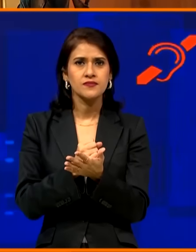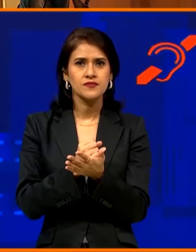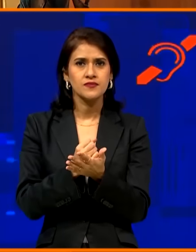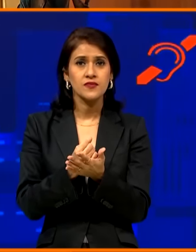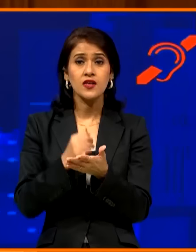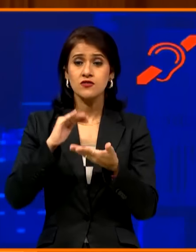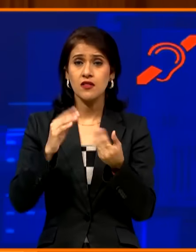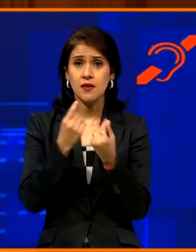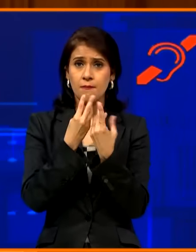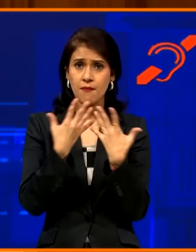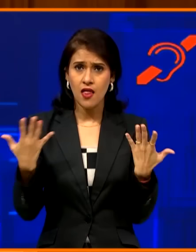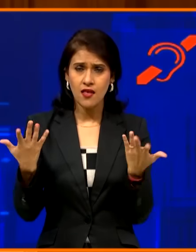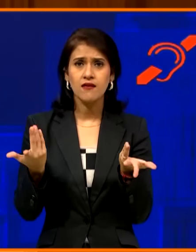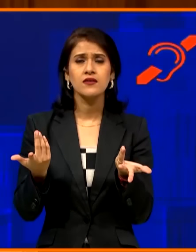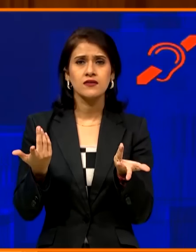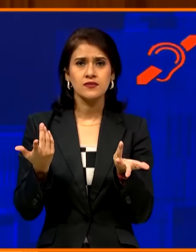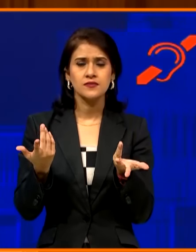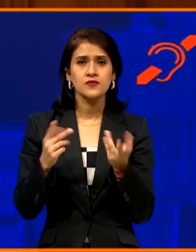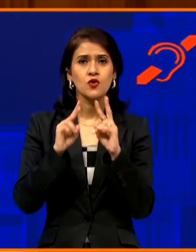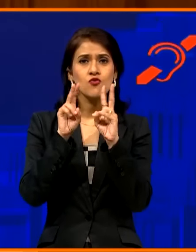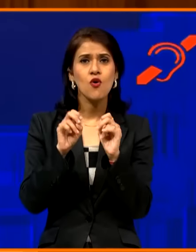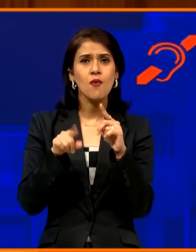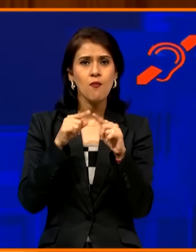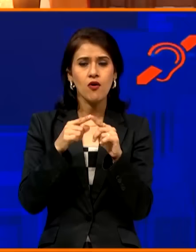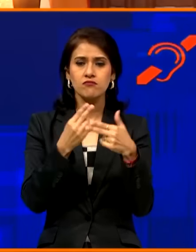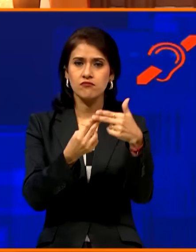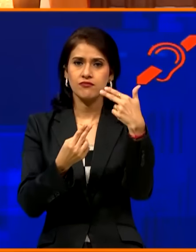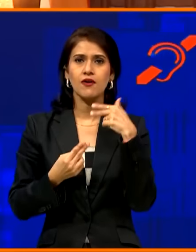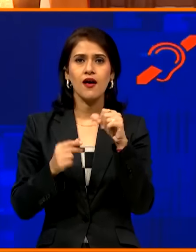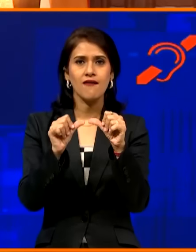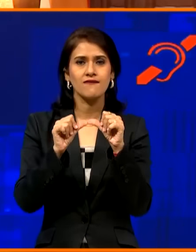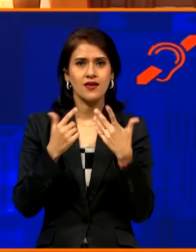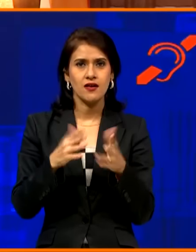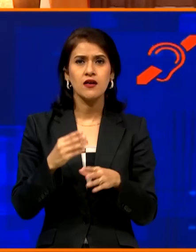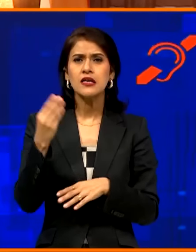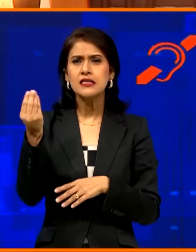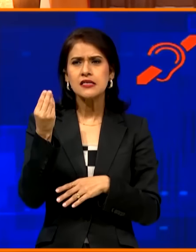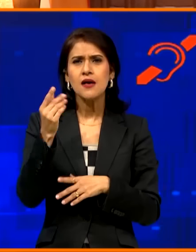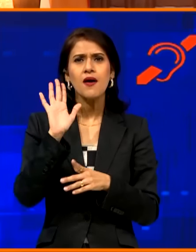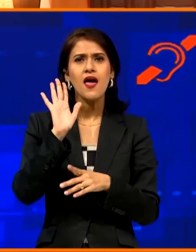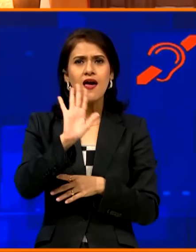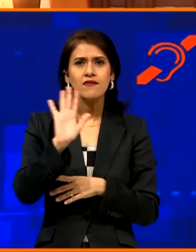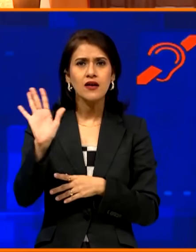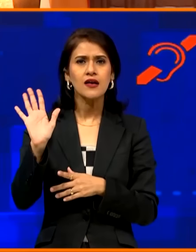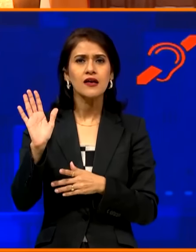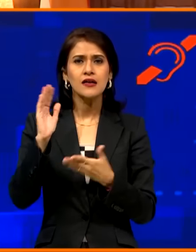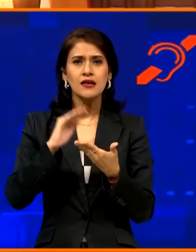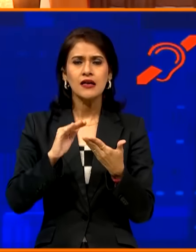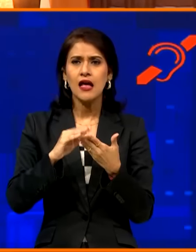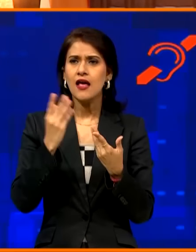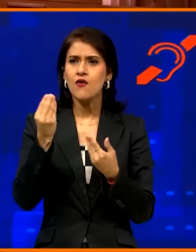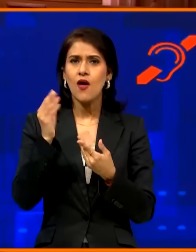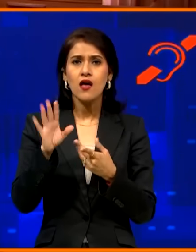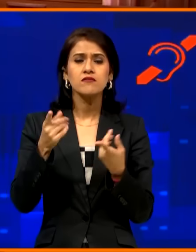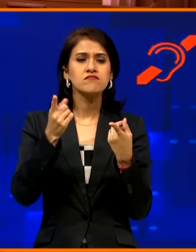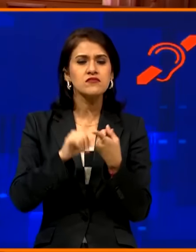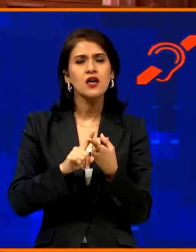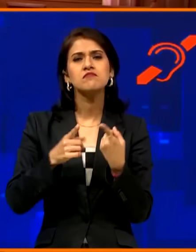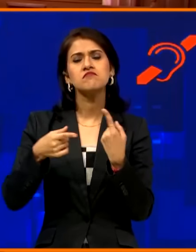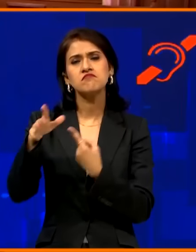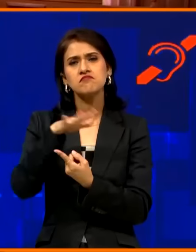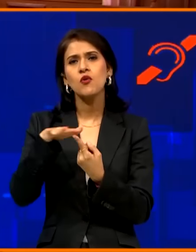युवाह जते मल्टीपल मैरिजस का है उसके बारे में बताया कि शायद ही कोई ऐसा हो जो मल्टीपल मैरिज करे यह सरकमस्टेंस केब